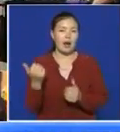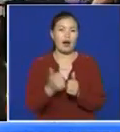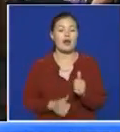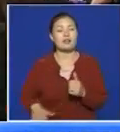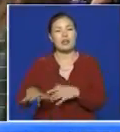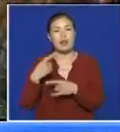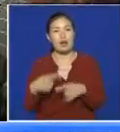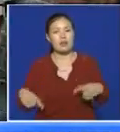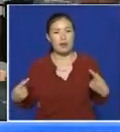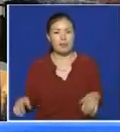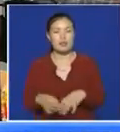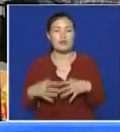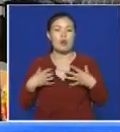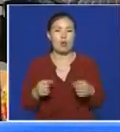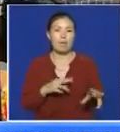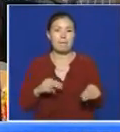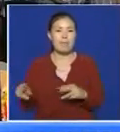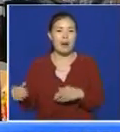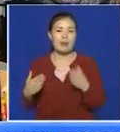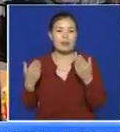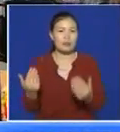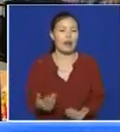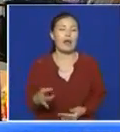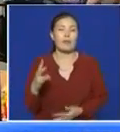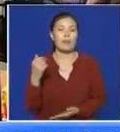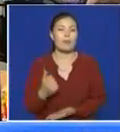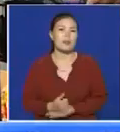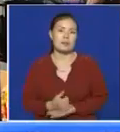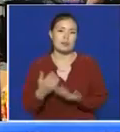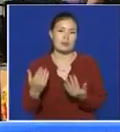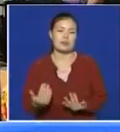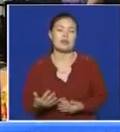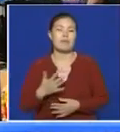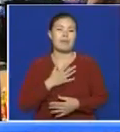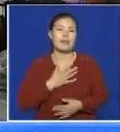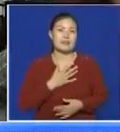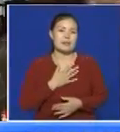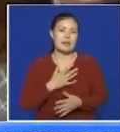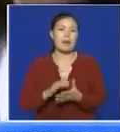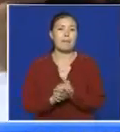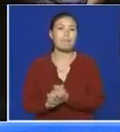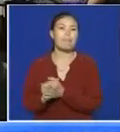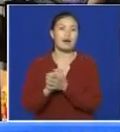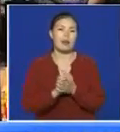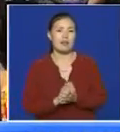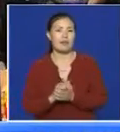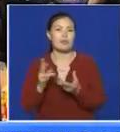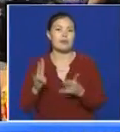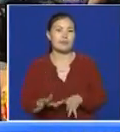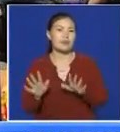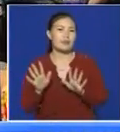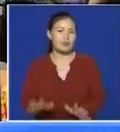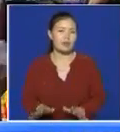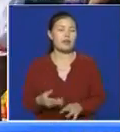отбасыға денсаулық пен бақыт тілеймін. Бірақ ең бастысы біздің бірлігіміз нығая берсін. Біздің